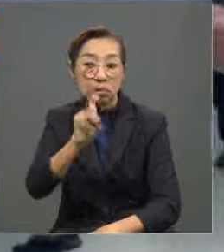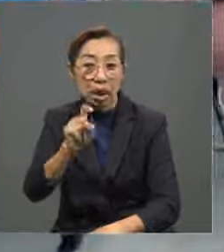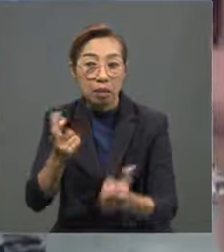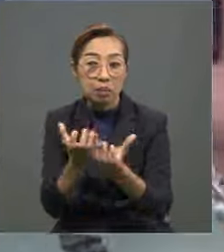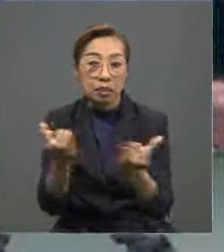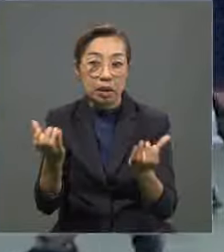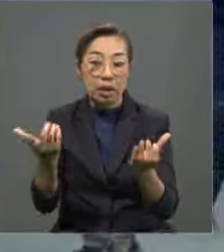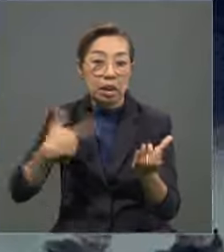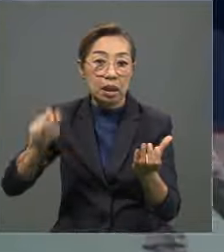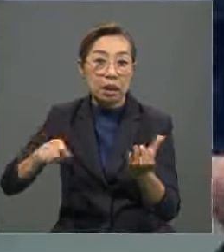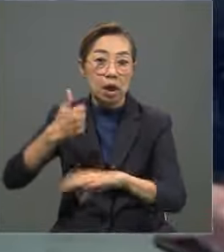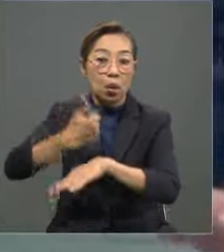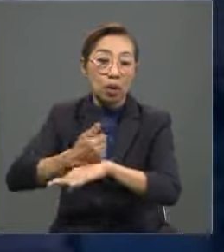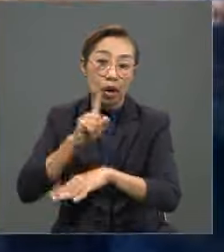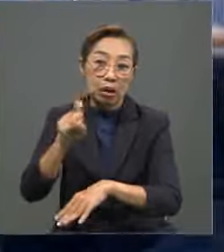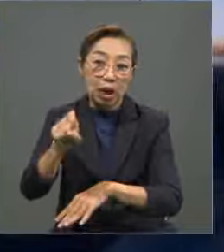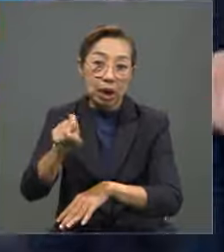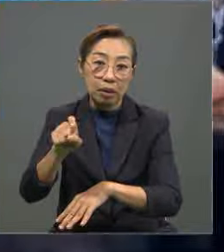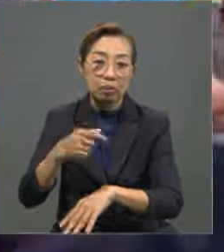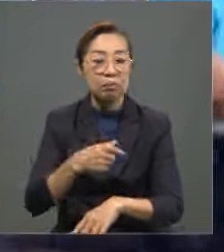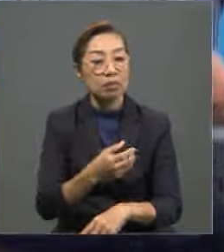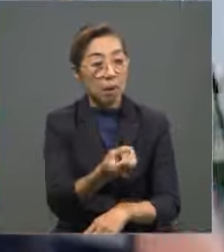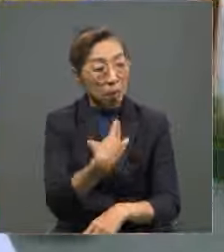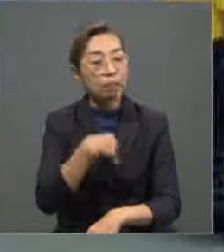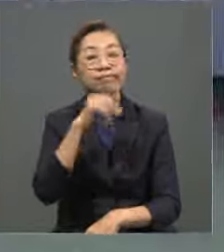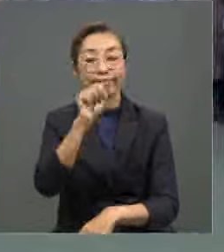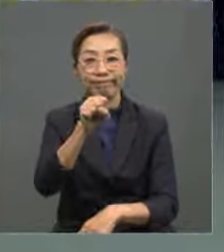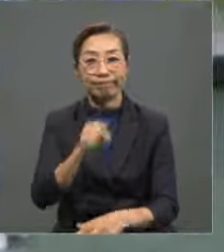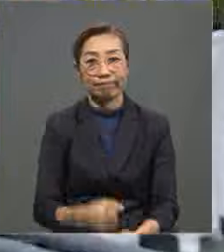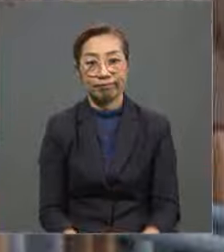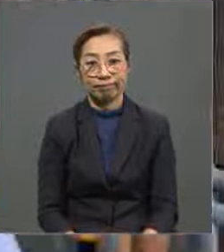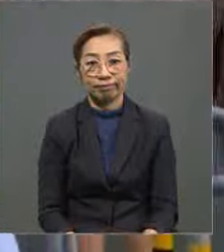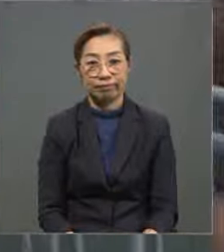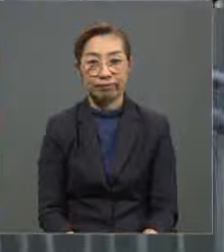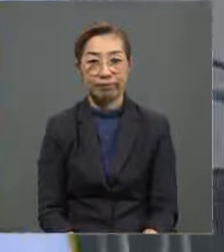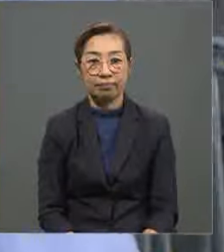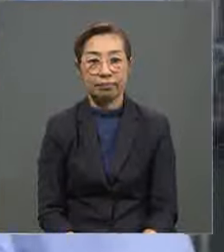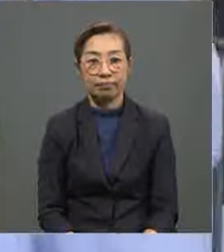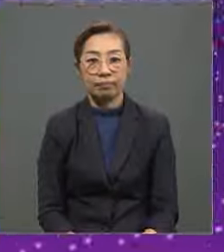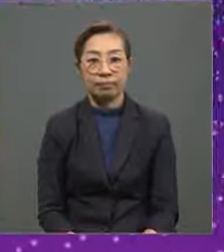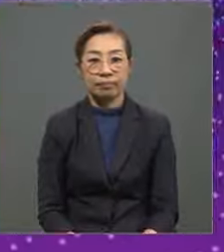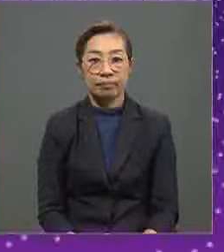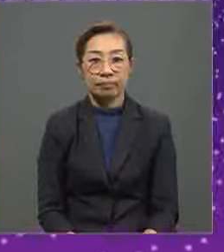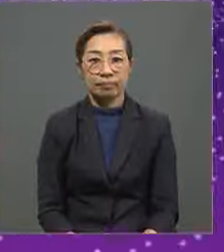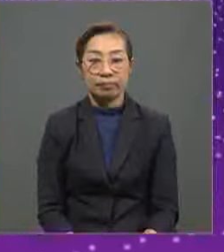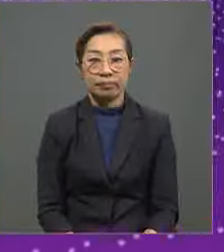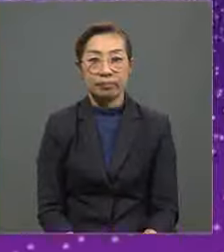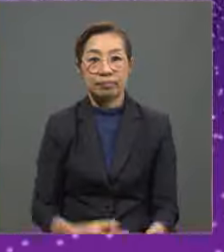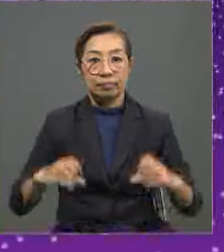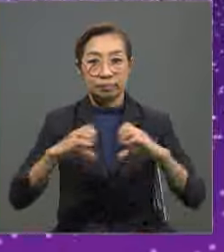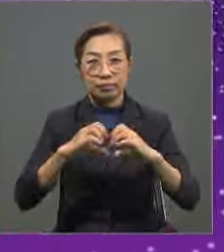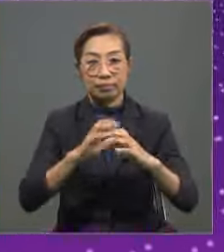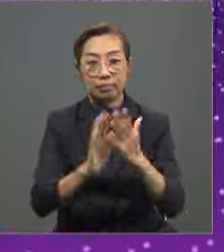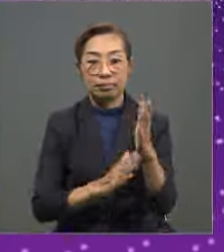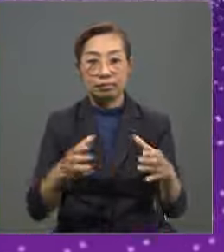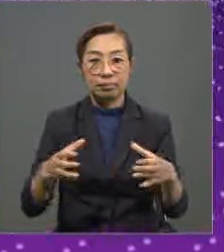นายนักคินก็ตอบเพียงสั้นๆว่าครับอ้ามาดูในส่วนของพรรคภูมิใจไทยกัน